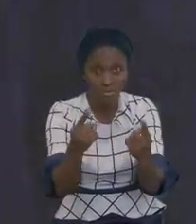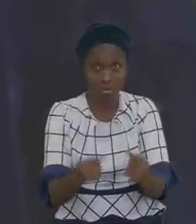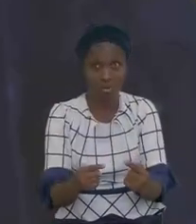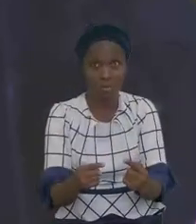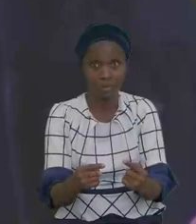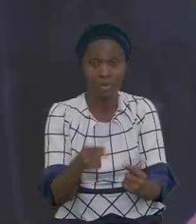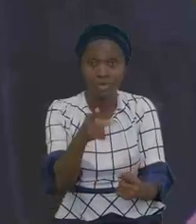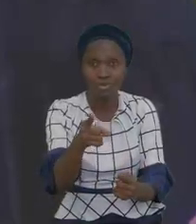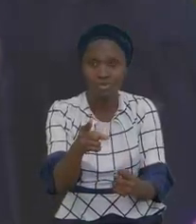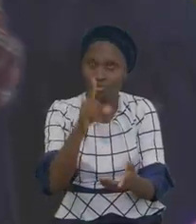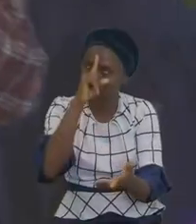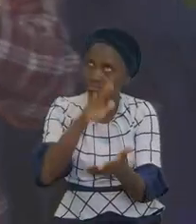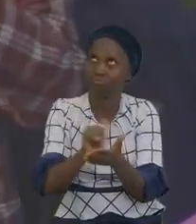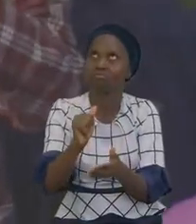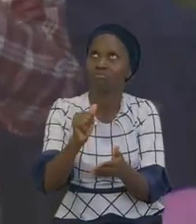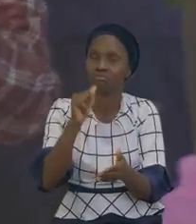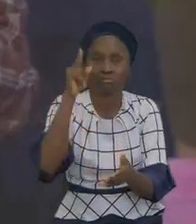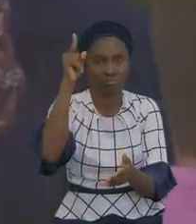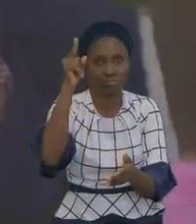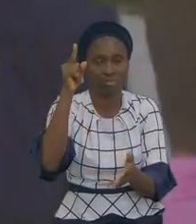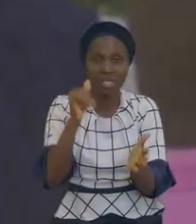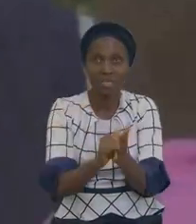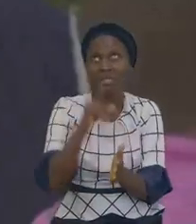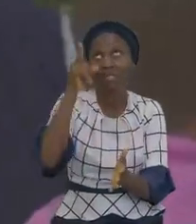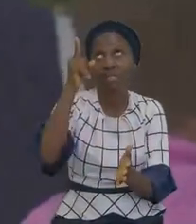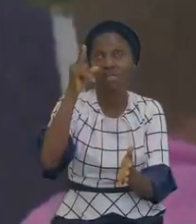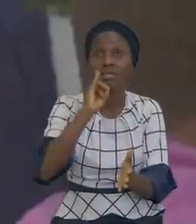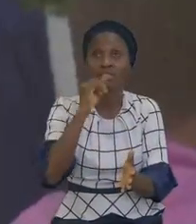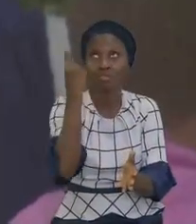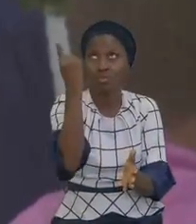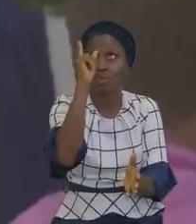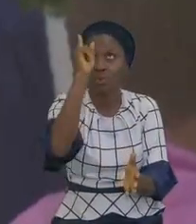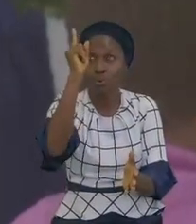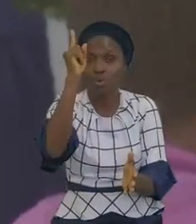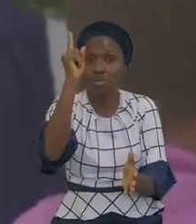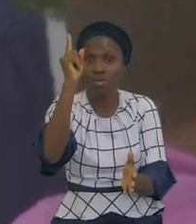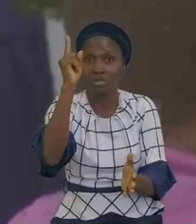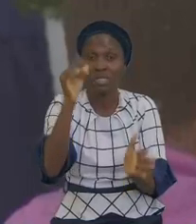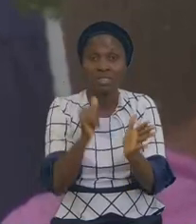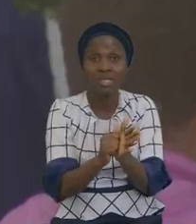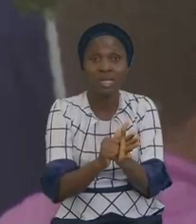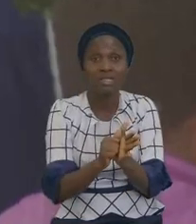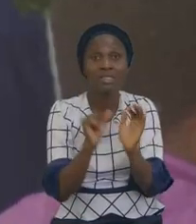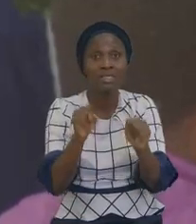est celui qui peut te donner cette